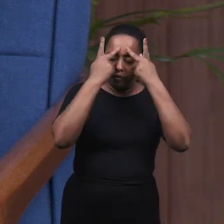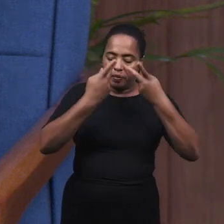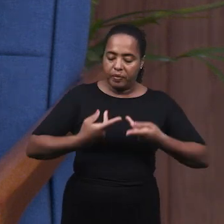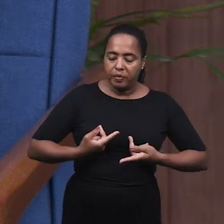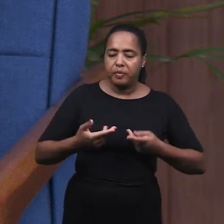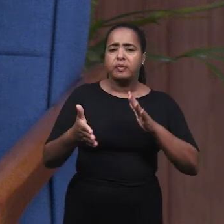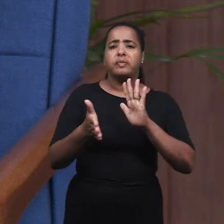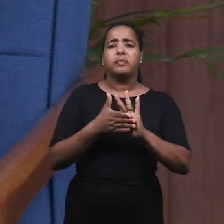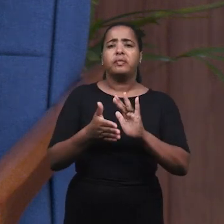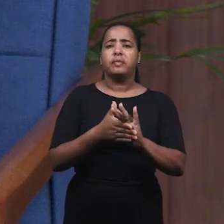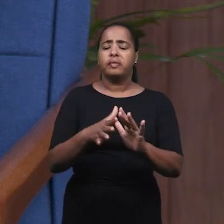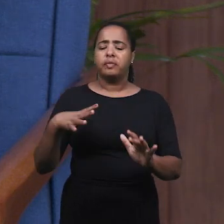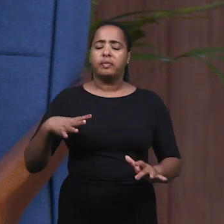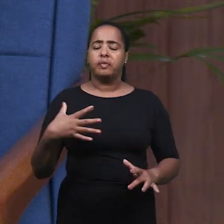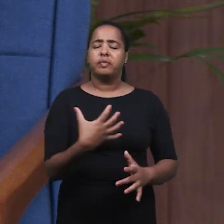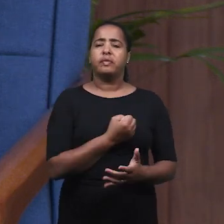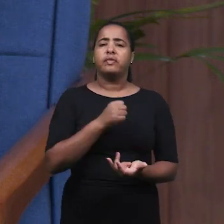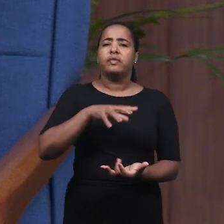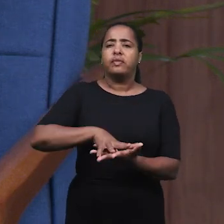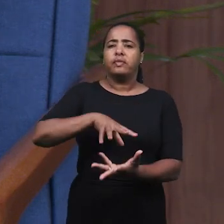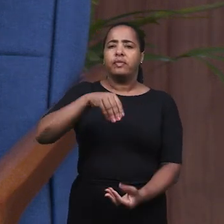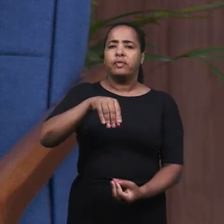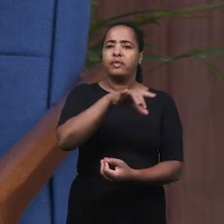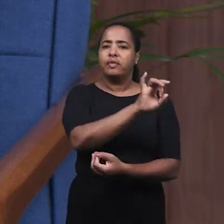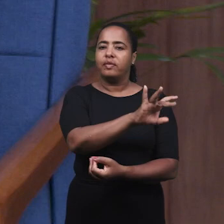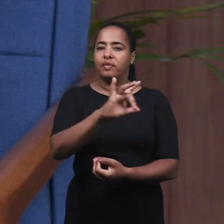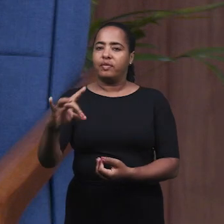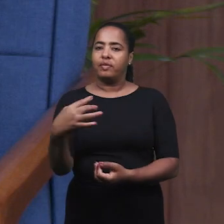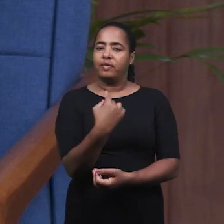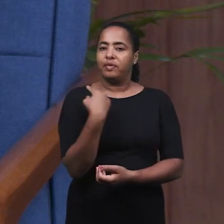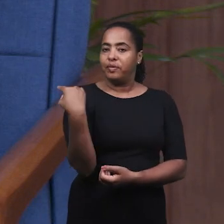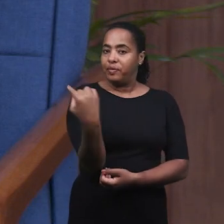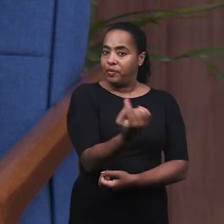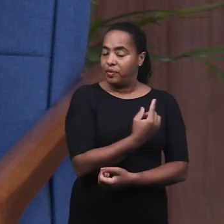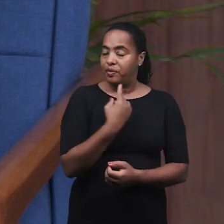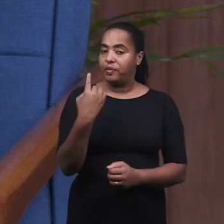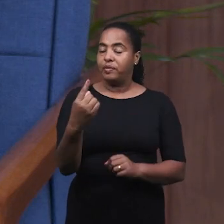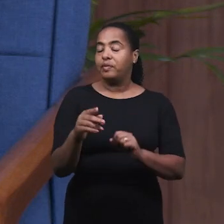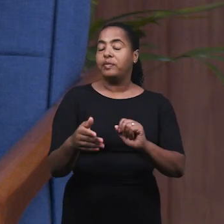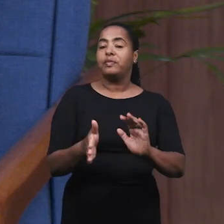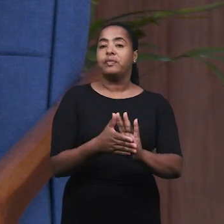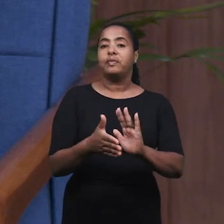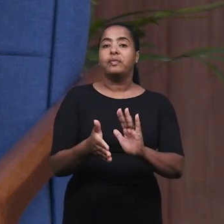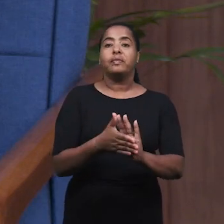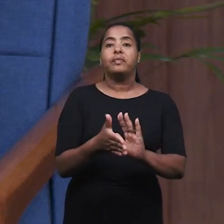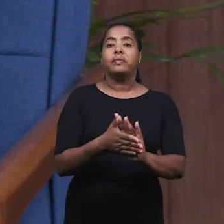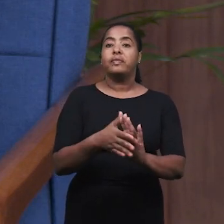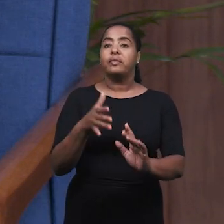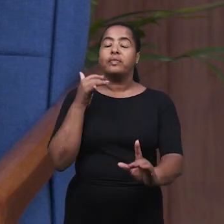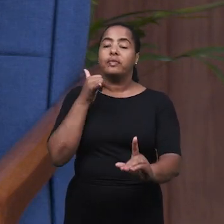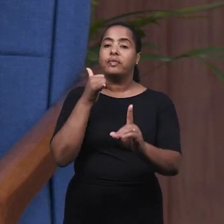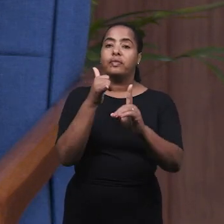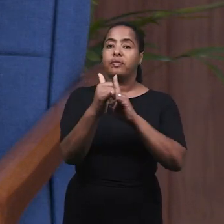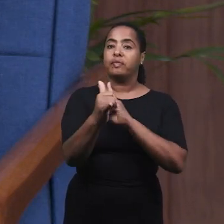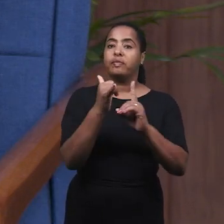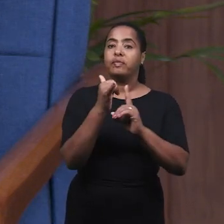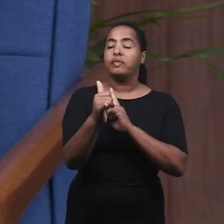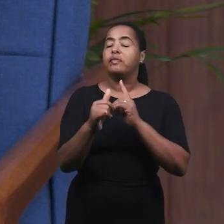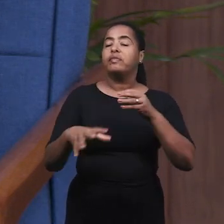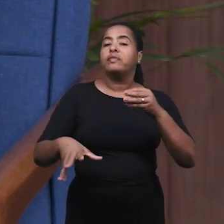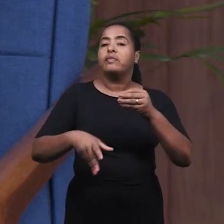l'homme, le plan de Dieu pour le rachat de l'âme de chacun de nous. Et ce projet, qui